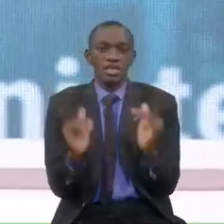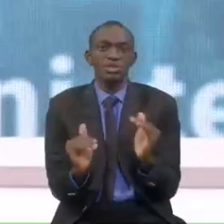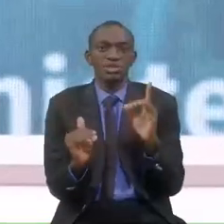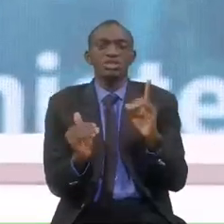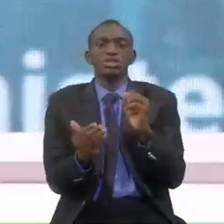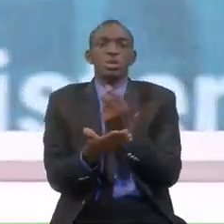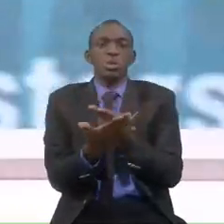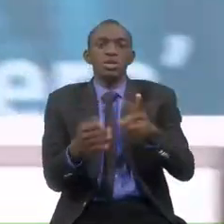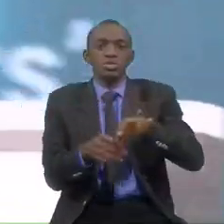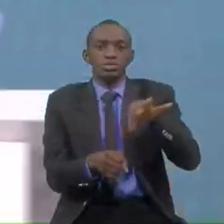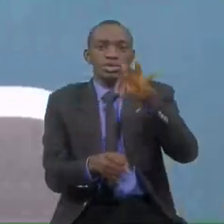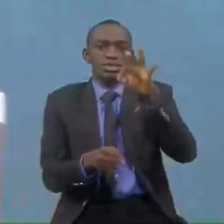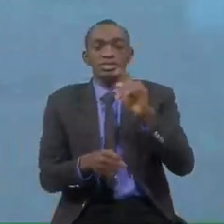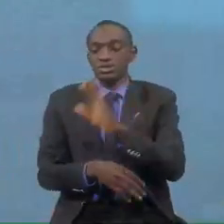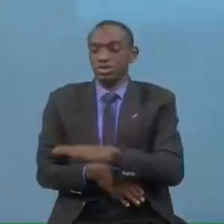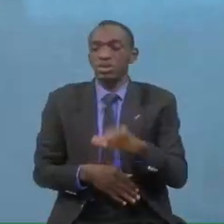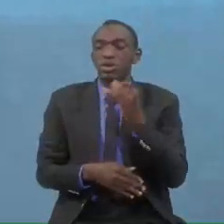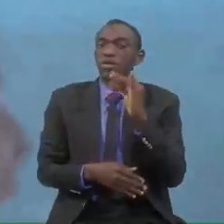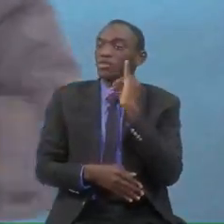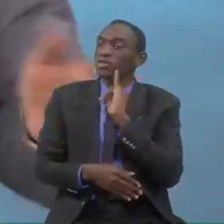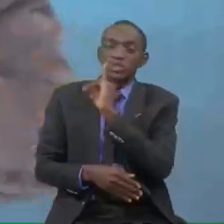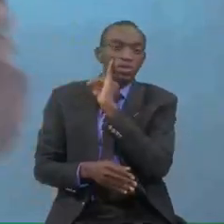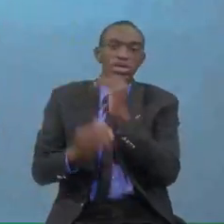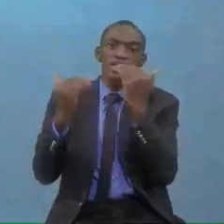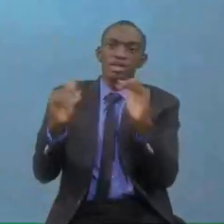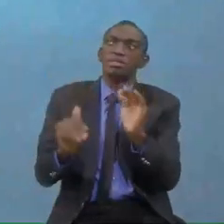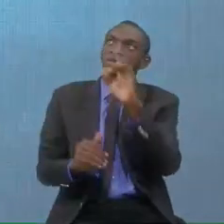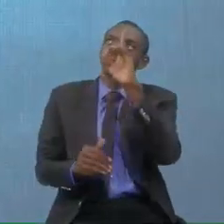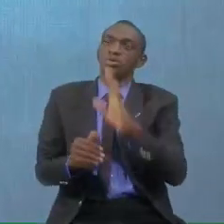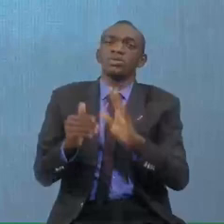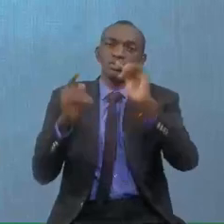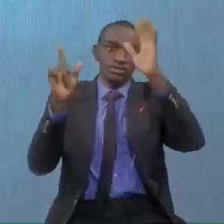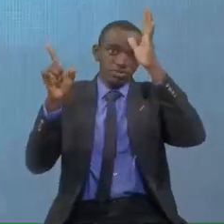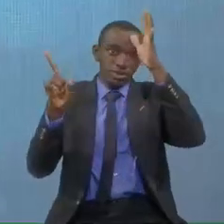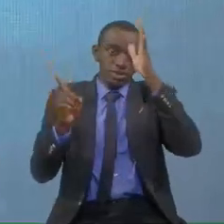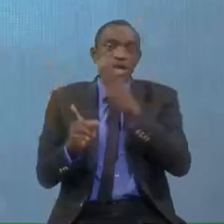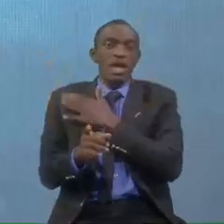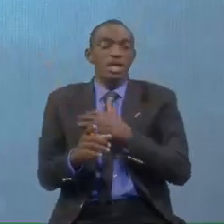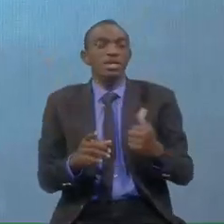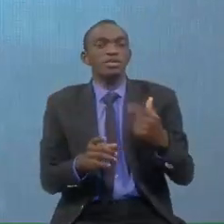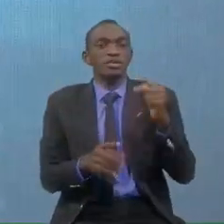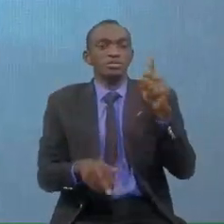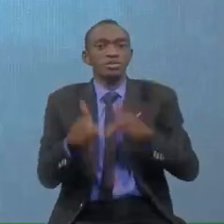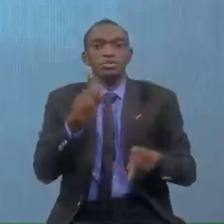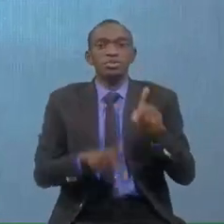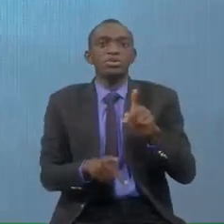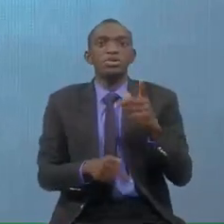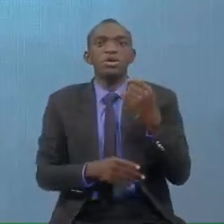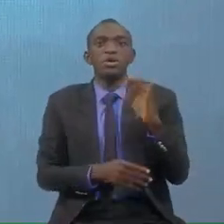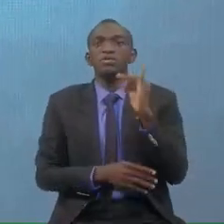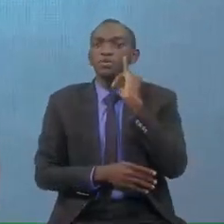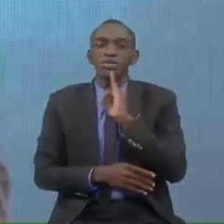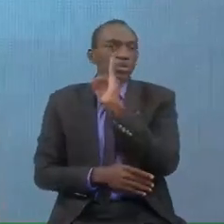a vraiment... C'est parce que l'Église a limité le Saint-Esprit. Les enfants d'Israël ont limité le Père. Et les enfants